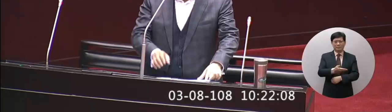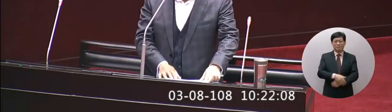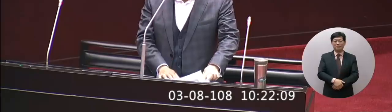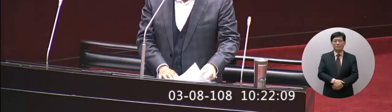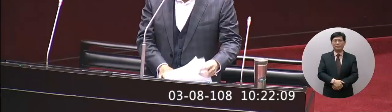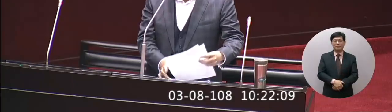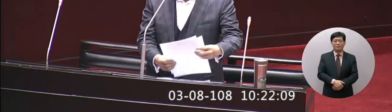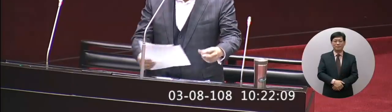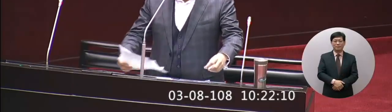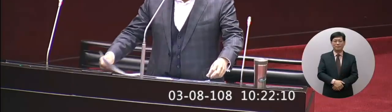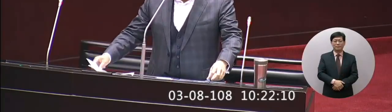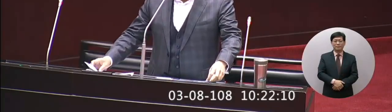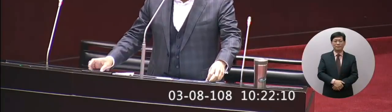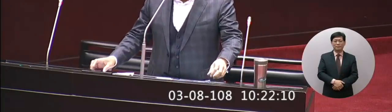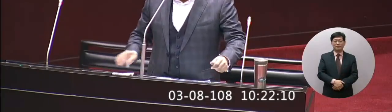长。